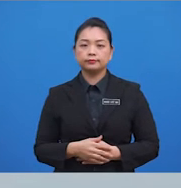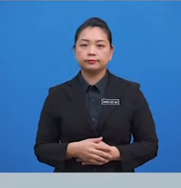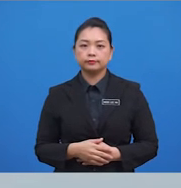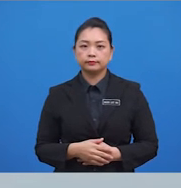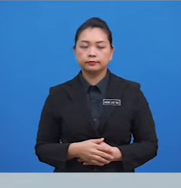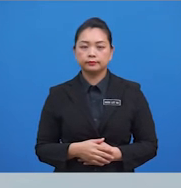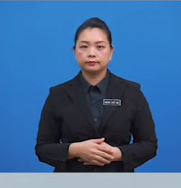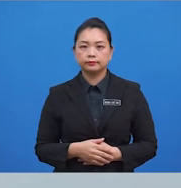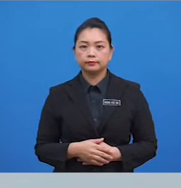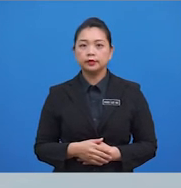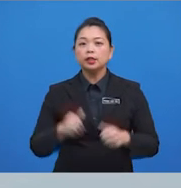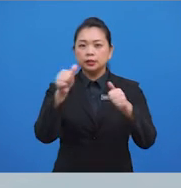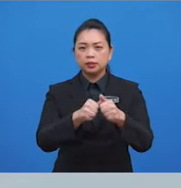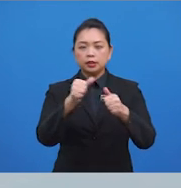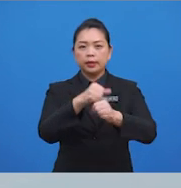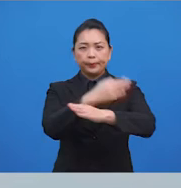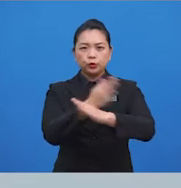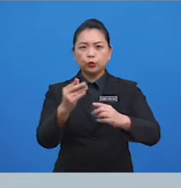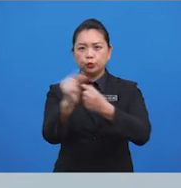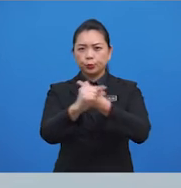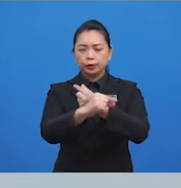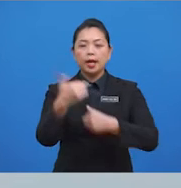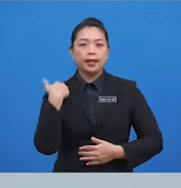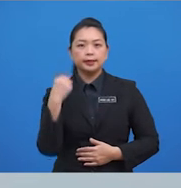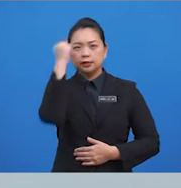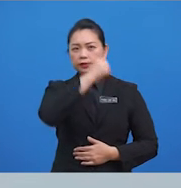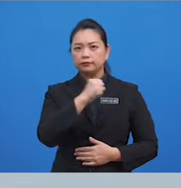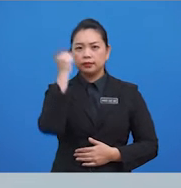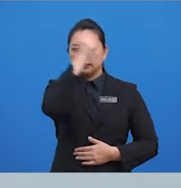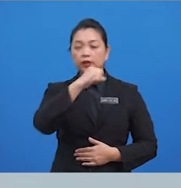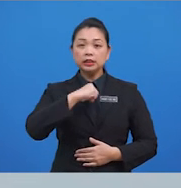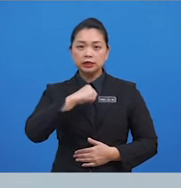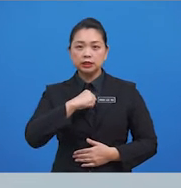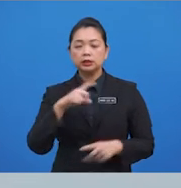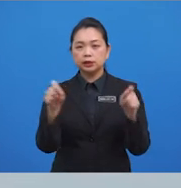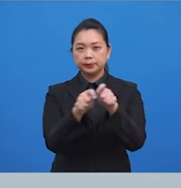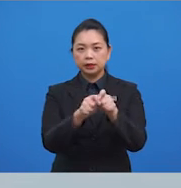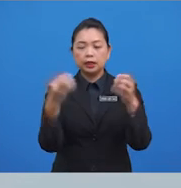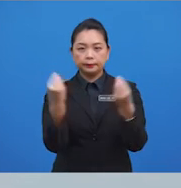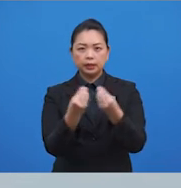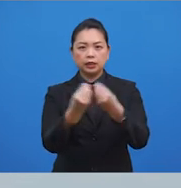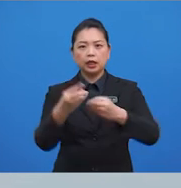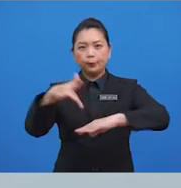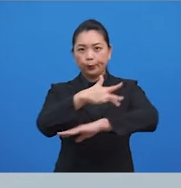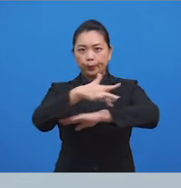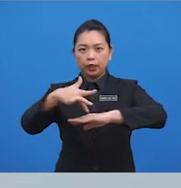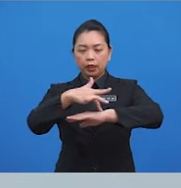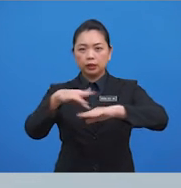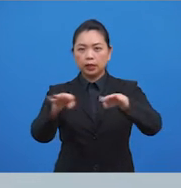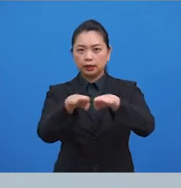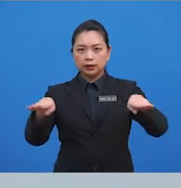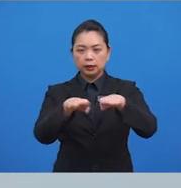dimensi. Setiap bentuk geometri mempunyai sifat-sifatnya tersendiri seperti